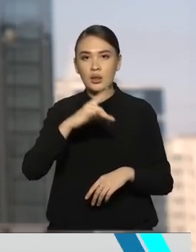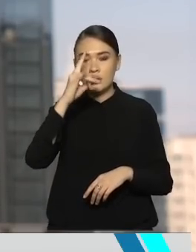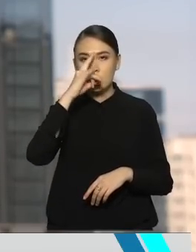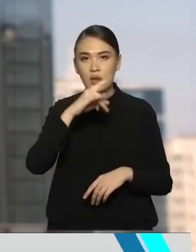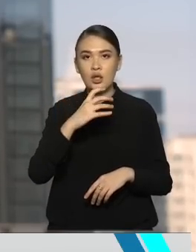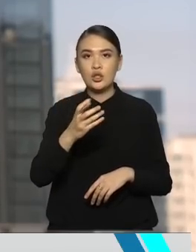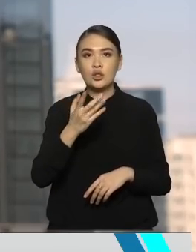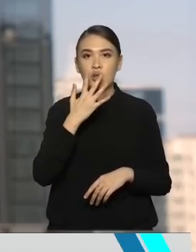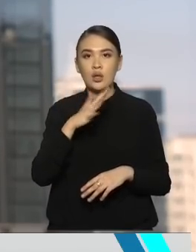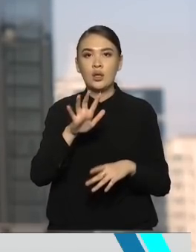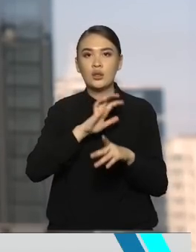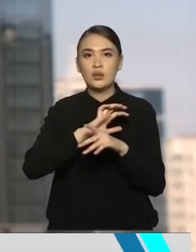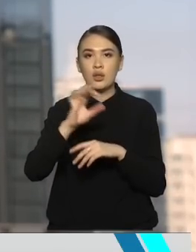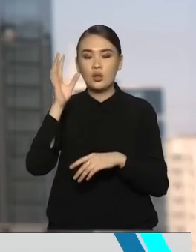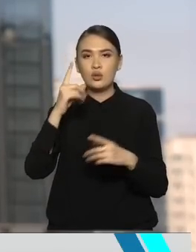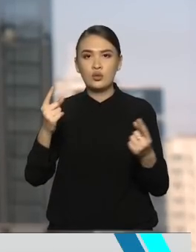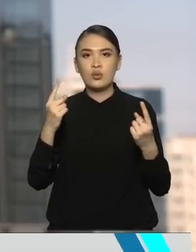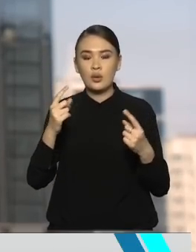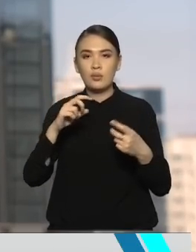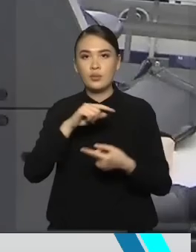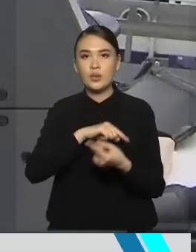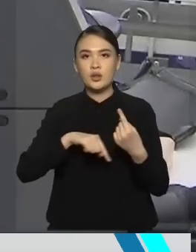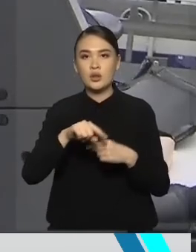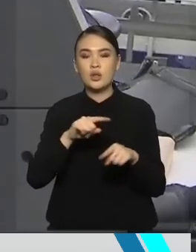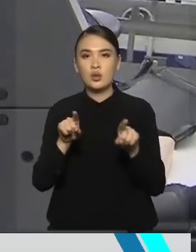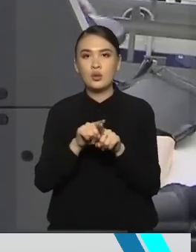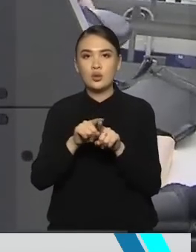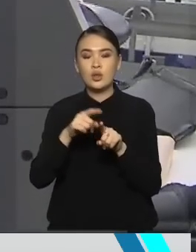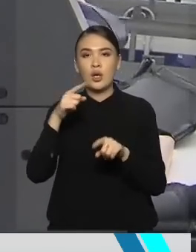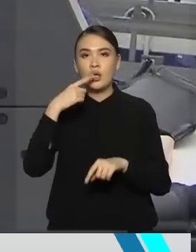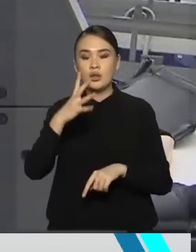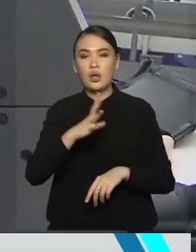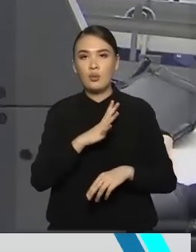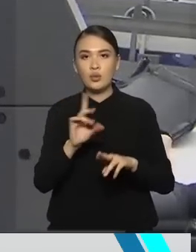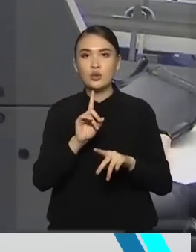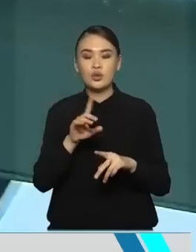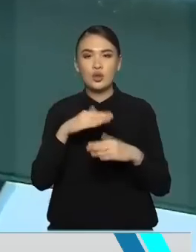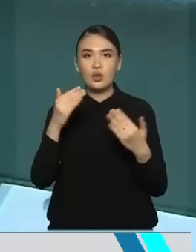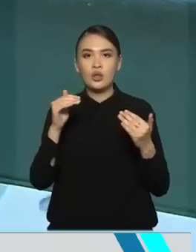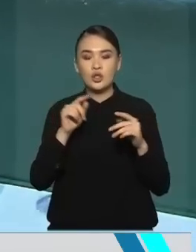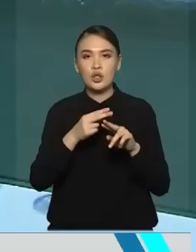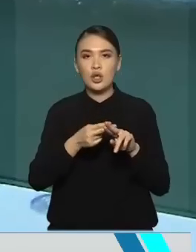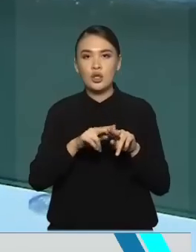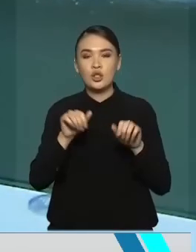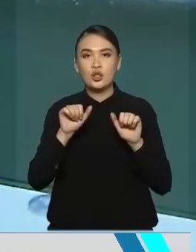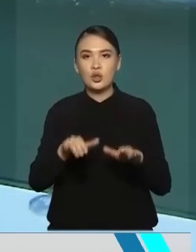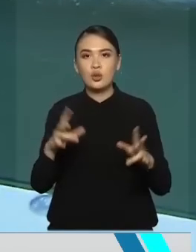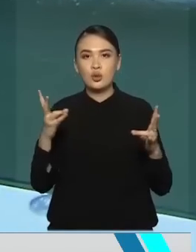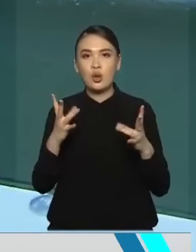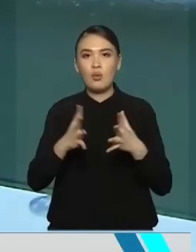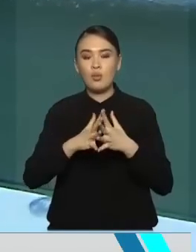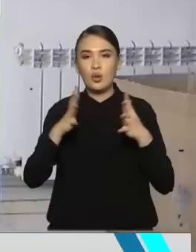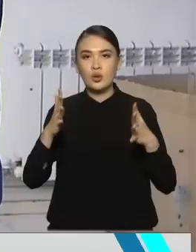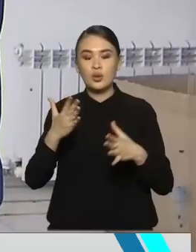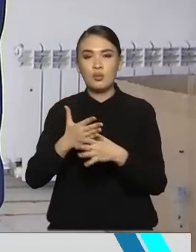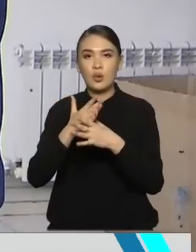шетелде шашатын ірі бизнес өкілдеріне де сын айтты. Оларды елдегі әлеуметтік мәселелерді шешуге көбірек үлес қосуға шақырды.